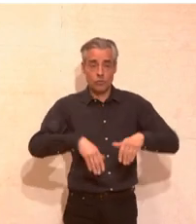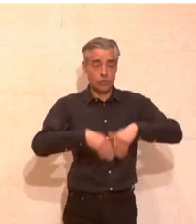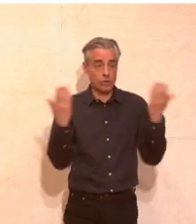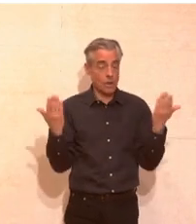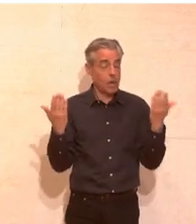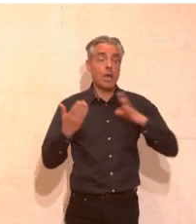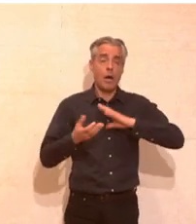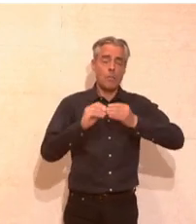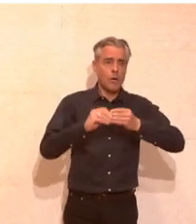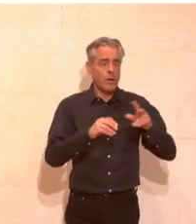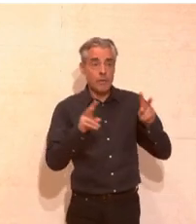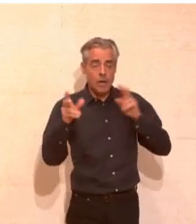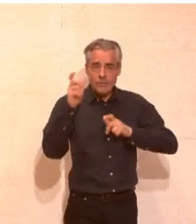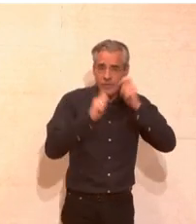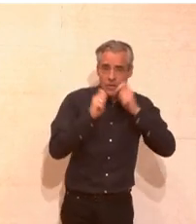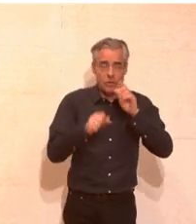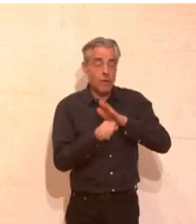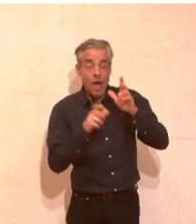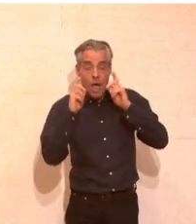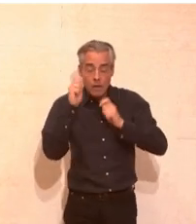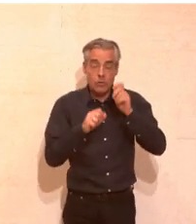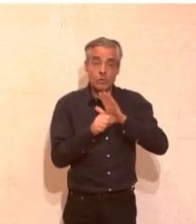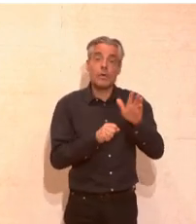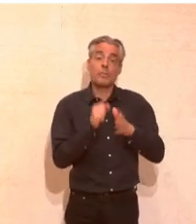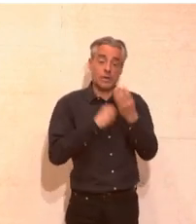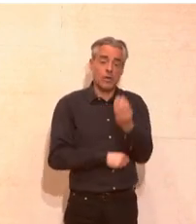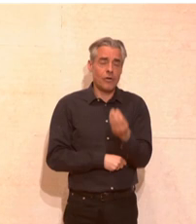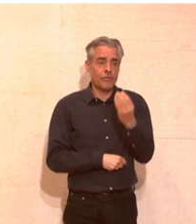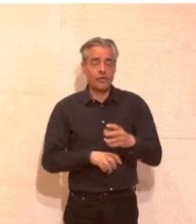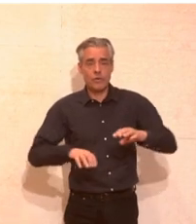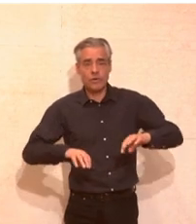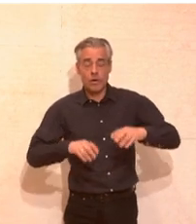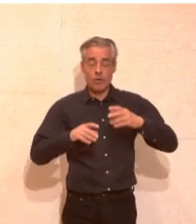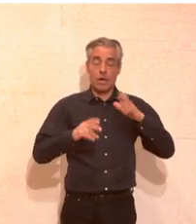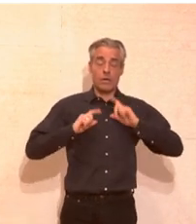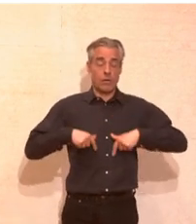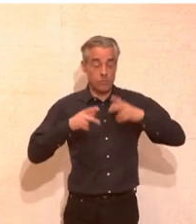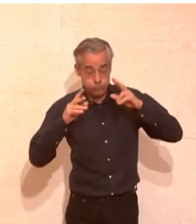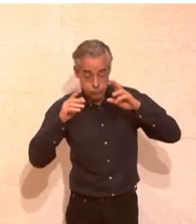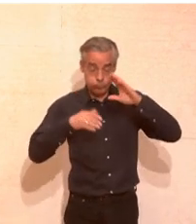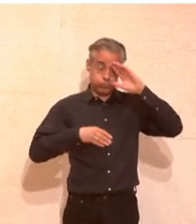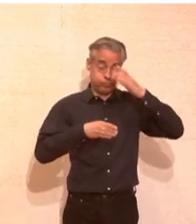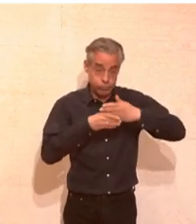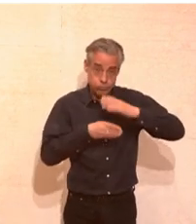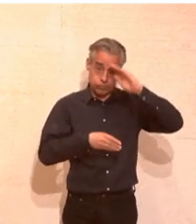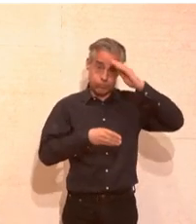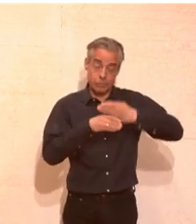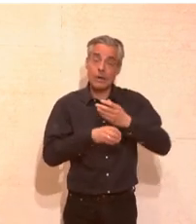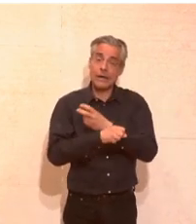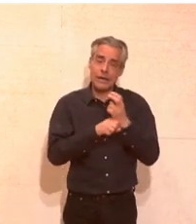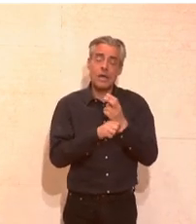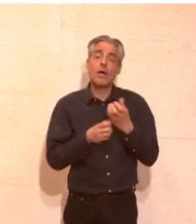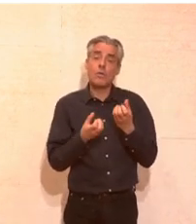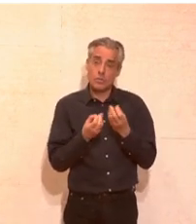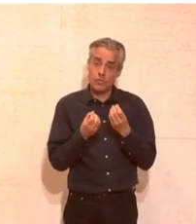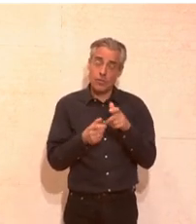allez avoir des difficultés de vigilance. Donc, il se peut que l'enfant est trop somnolent à l'école, va avoir tendance à s'endormir. Mais je pense